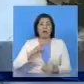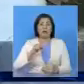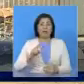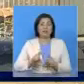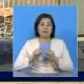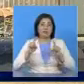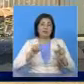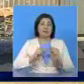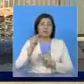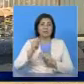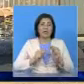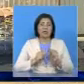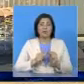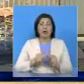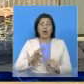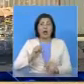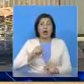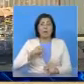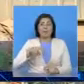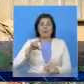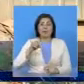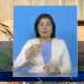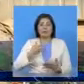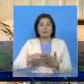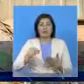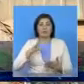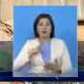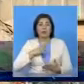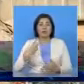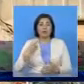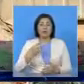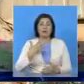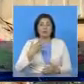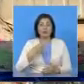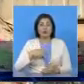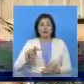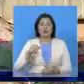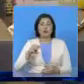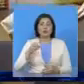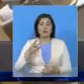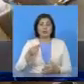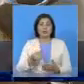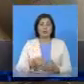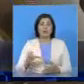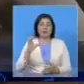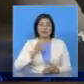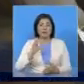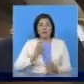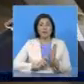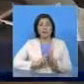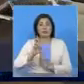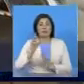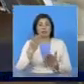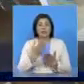салып, нығыздайтын аппарат сатып алды. Оның құны 2,5 миллион теңгені құрады. Сөйтіп биыл сәуір айында кәсіпті іске қосты. Жұмыспен